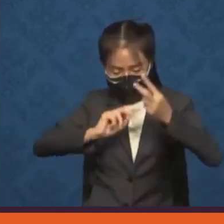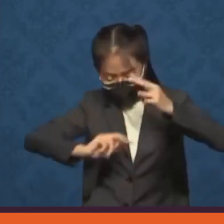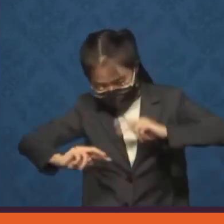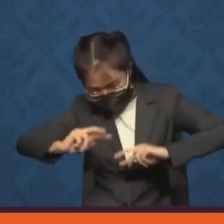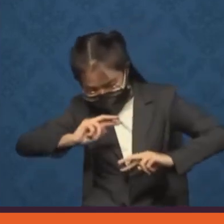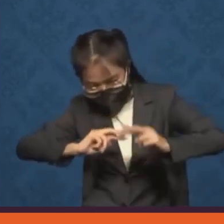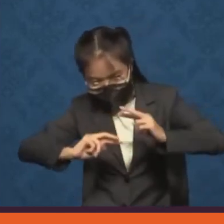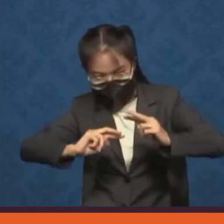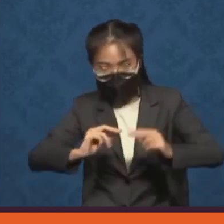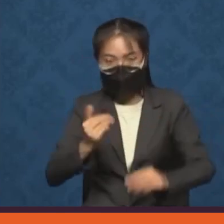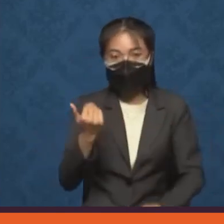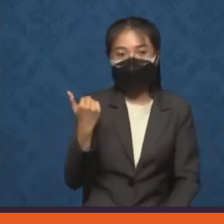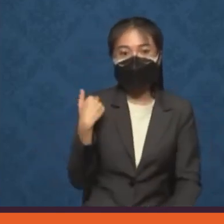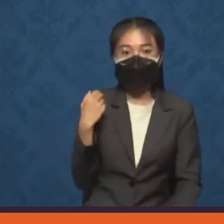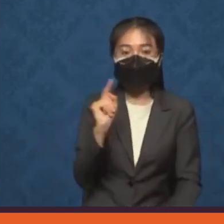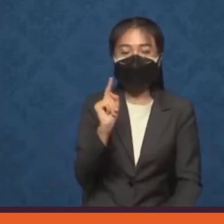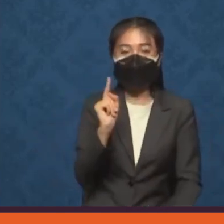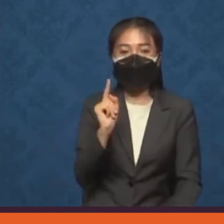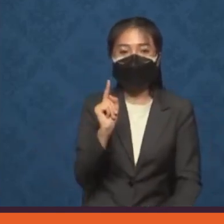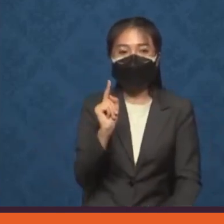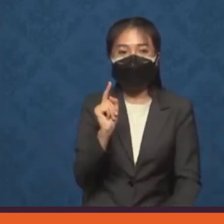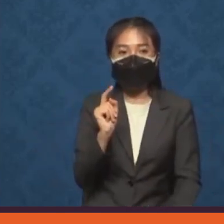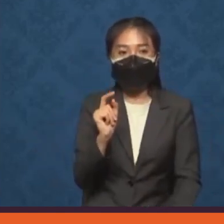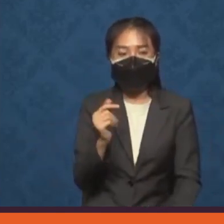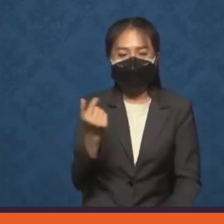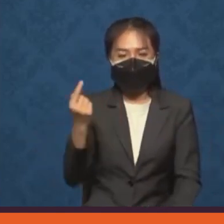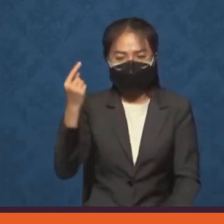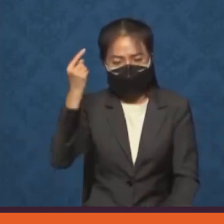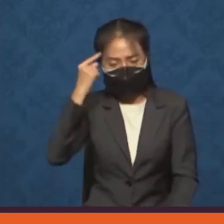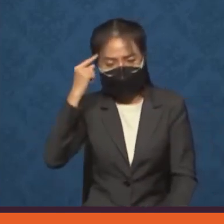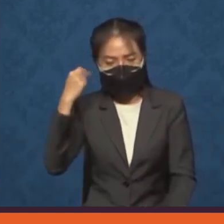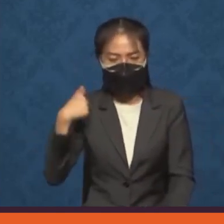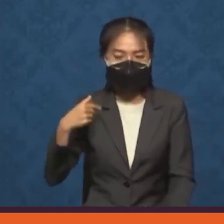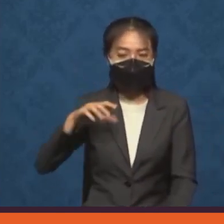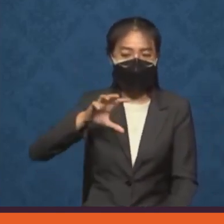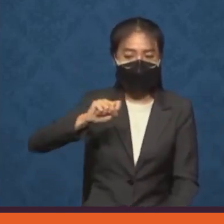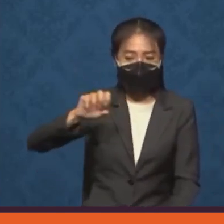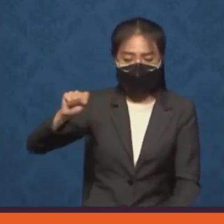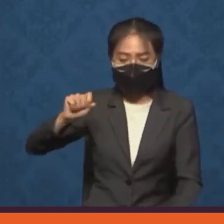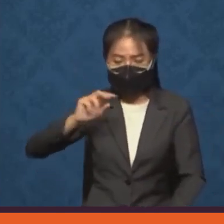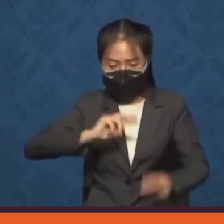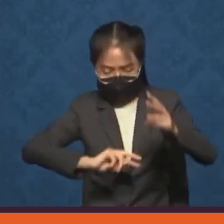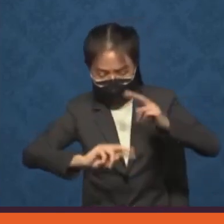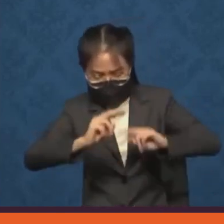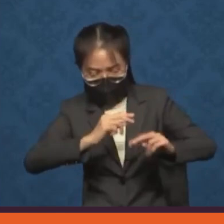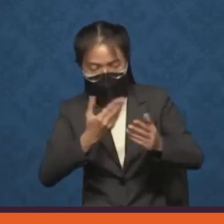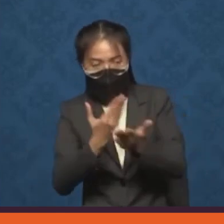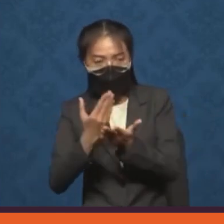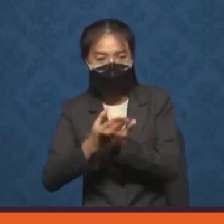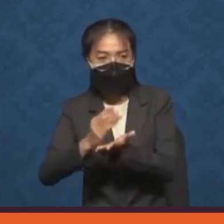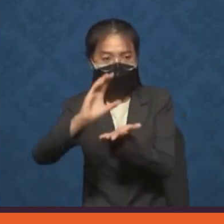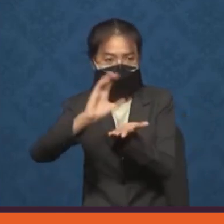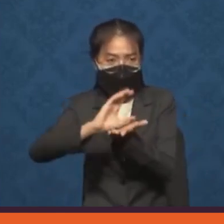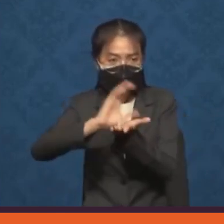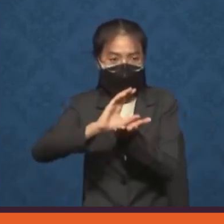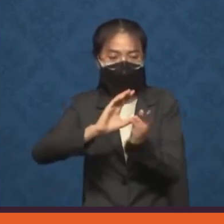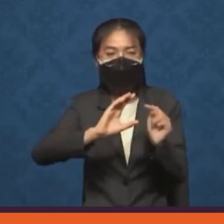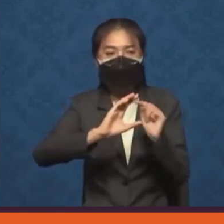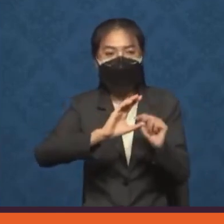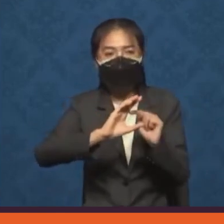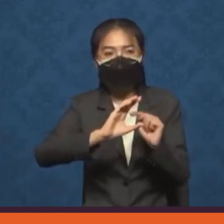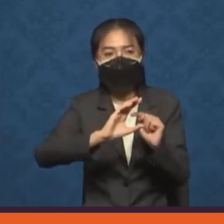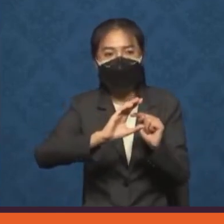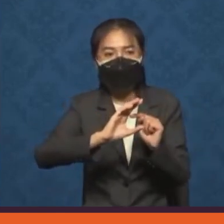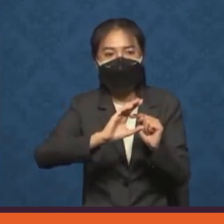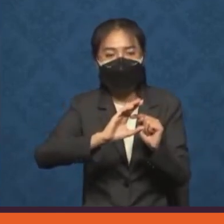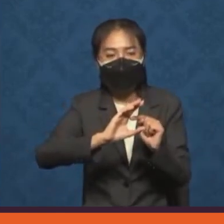เกตว่าจะมีความพยายามในการเข้าไปควบคุมงบประมาณควบคุมคนควบคุมคำพิพากษาเรื่องการควบคุมงบประมาณครับ